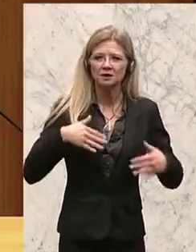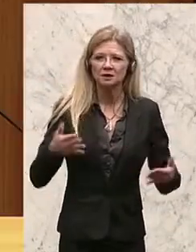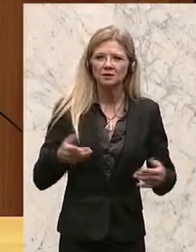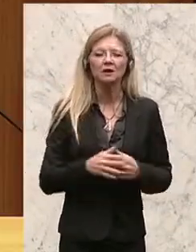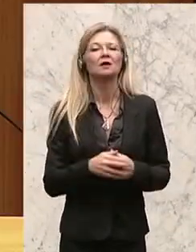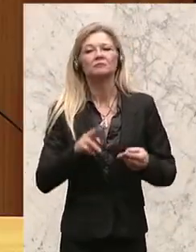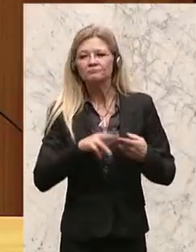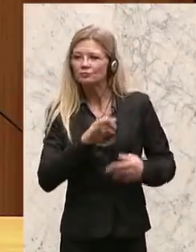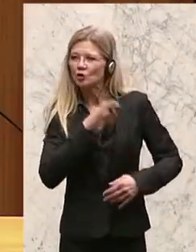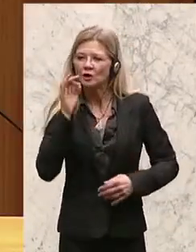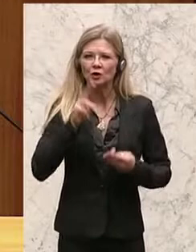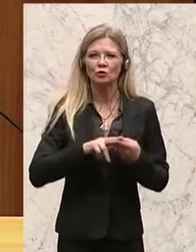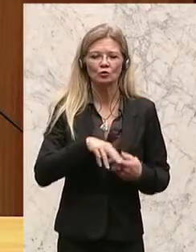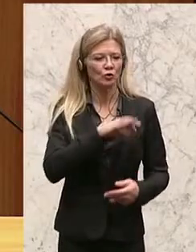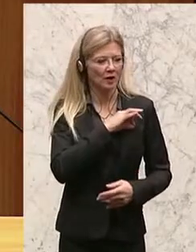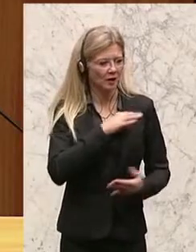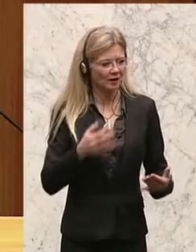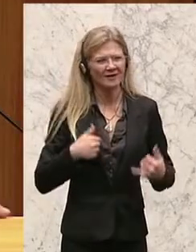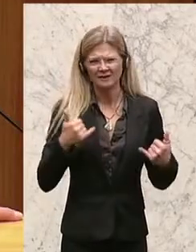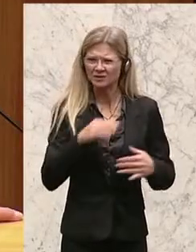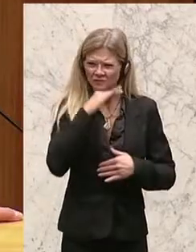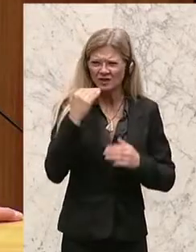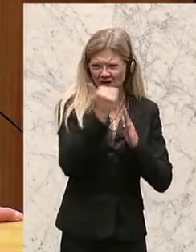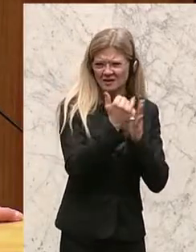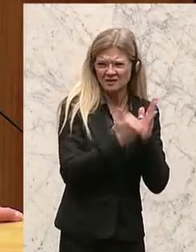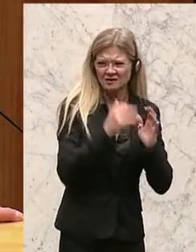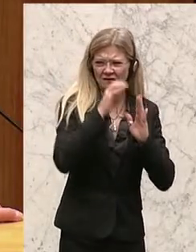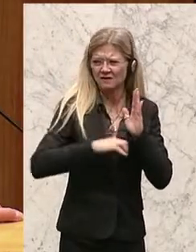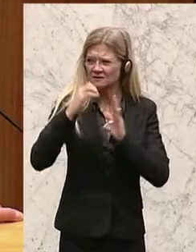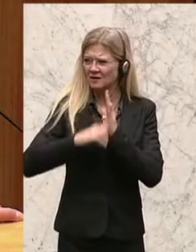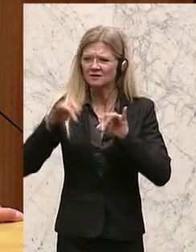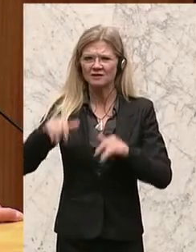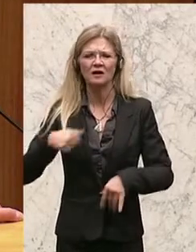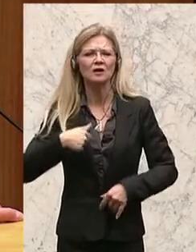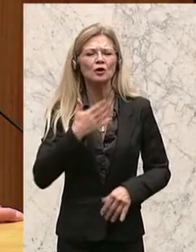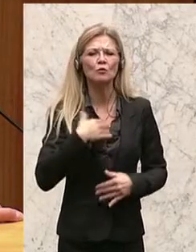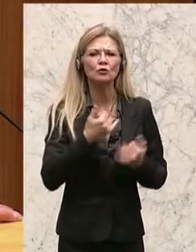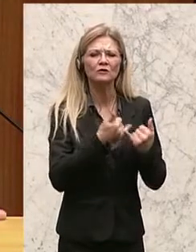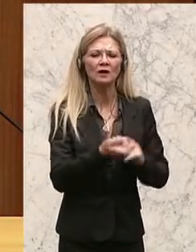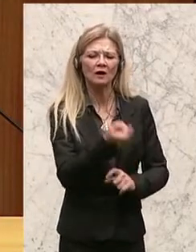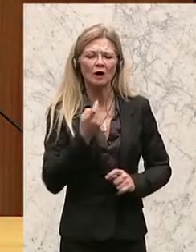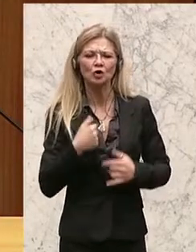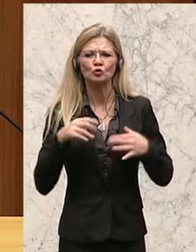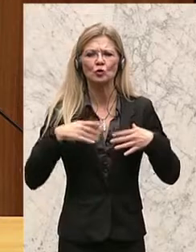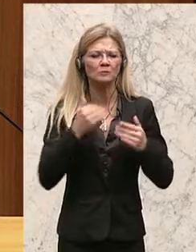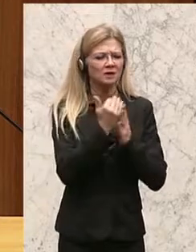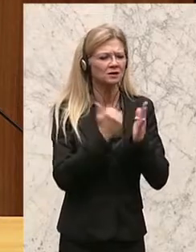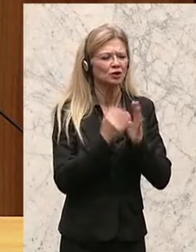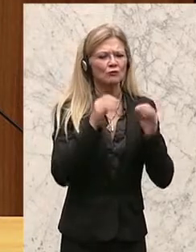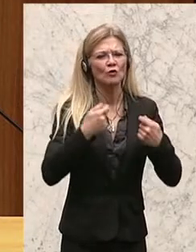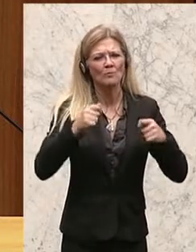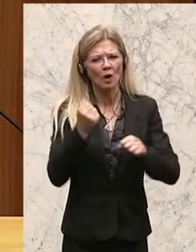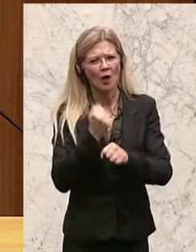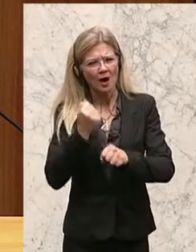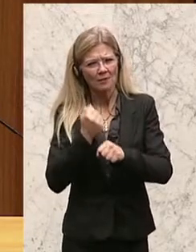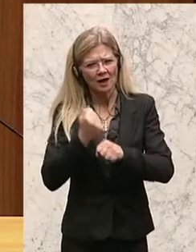Unter anderem würde ich gerne herausnehmen, das Bundesgesetz, mit dem das Bauarbeiterurlaubs- und Abfertigungsgesetz, das